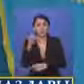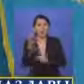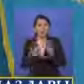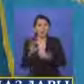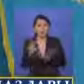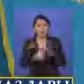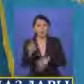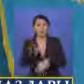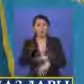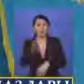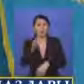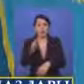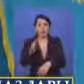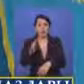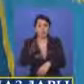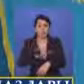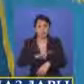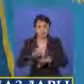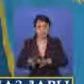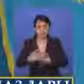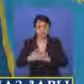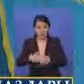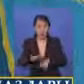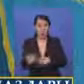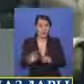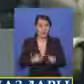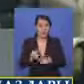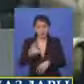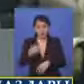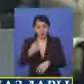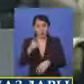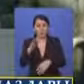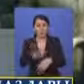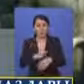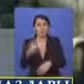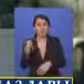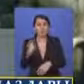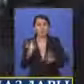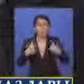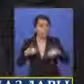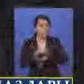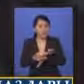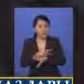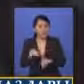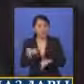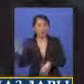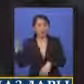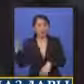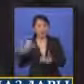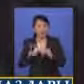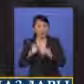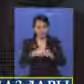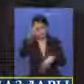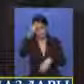өндіріс іске қосылып, 200 мың жұмыс орны ашылған. Президенттің айтуынша, пандемия мен экономикалық дағдарысқа қарамастан өткен 11